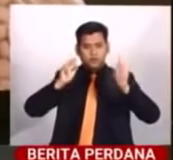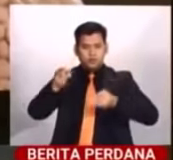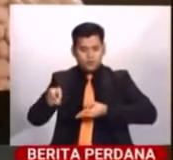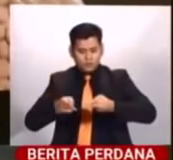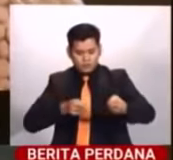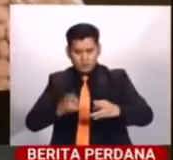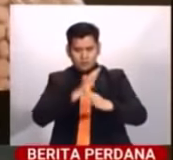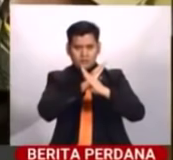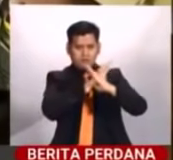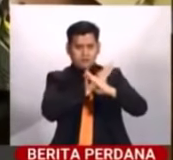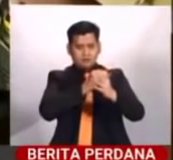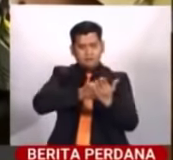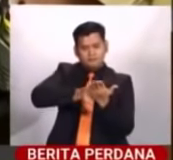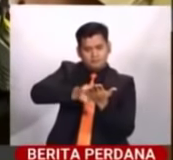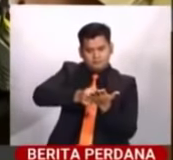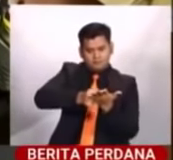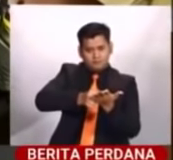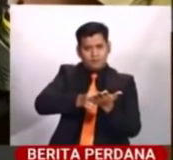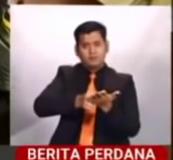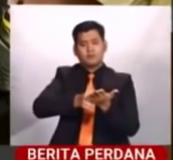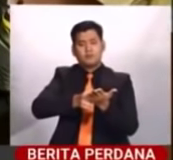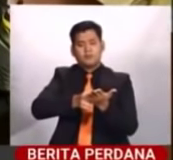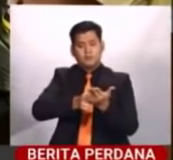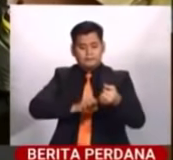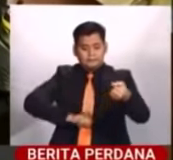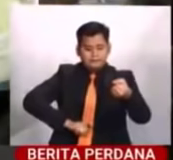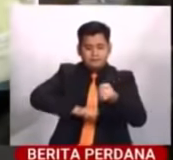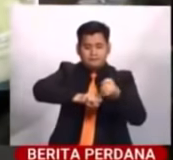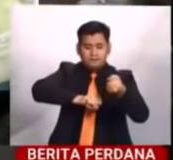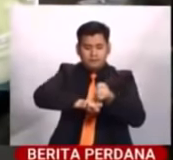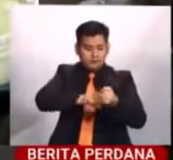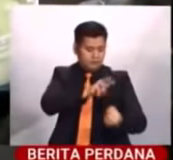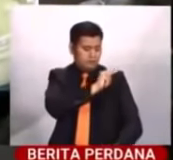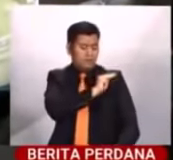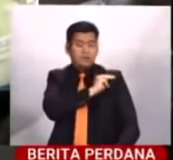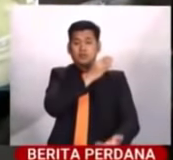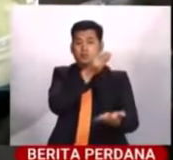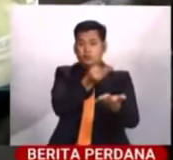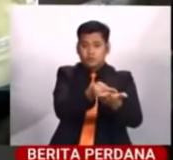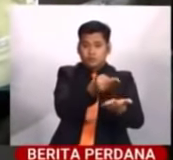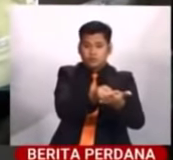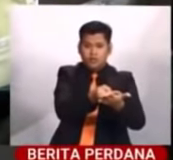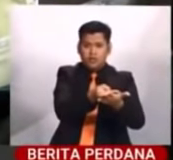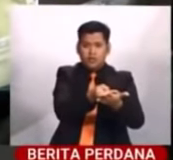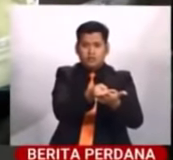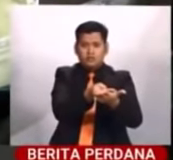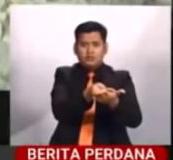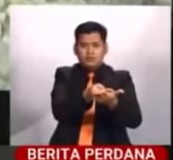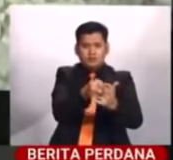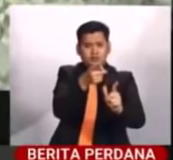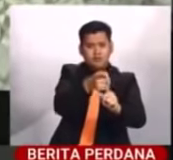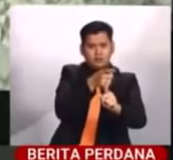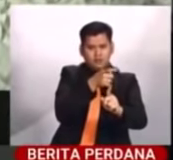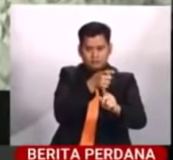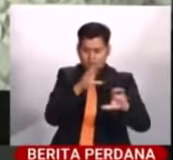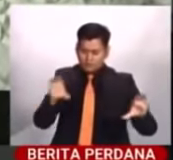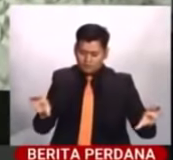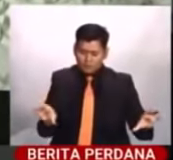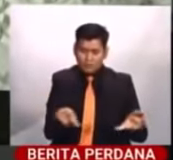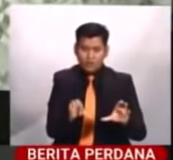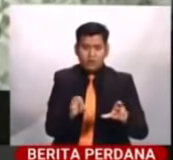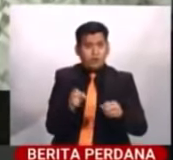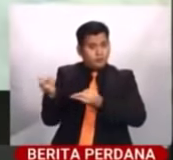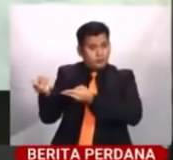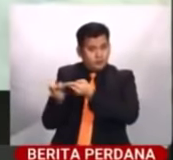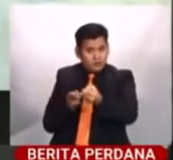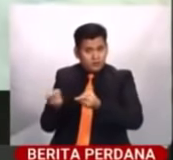menangani masalah dadah ini. Sokongan Kementerian Kewangan melalui pelaksanaan